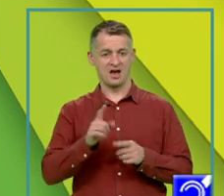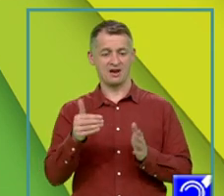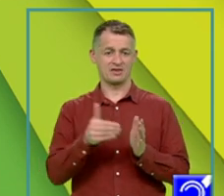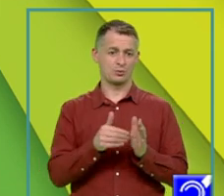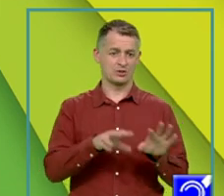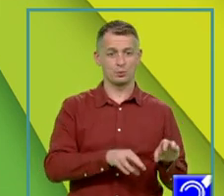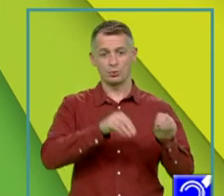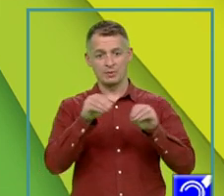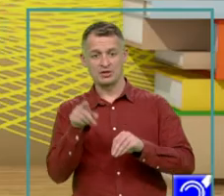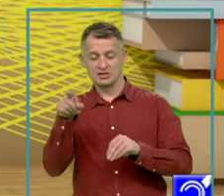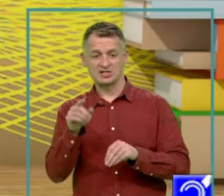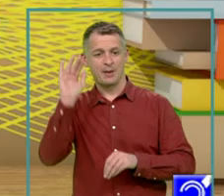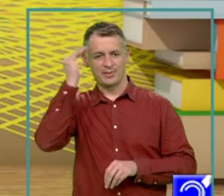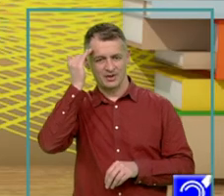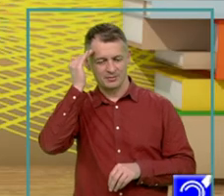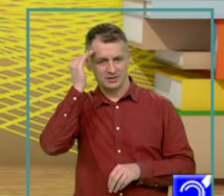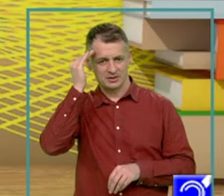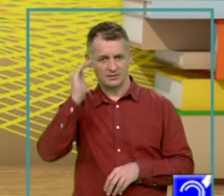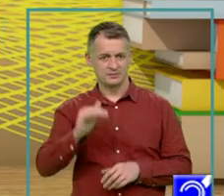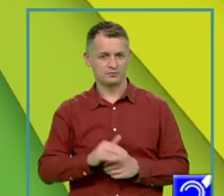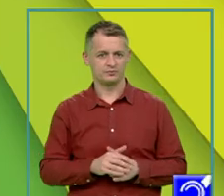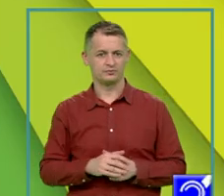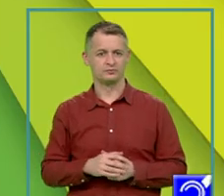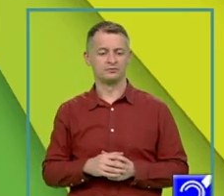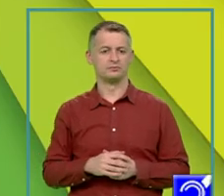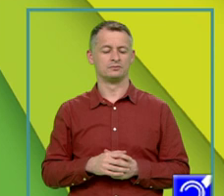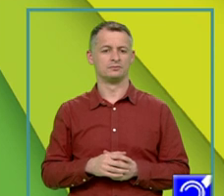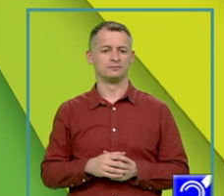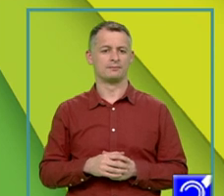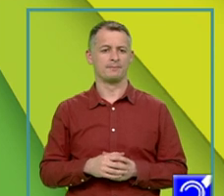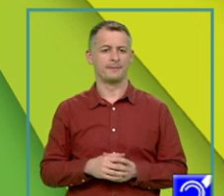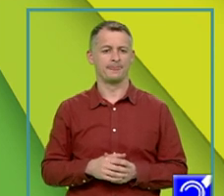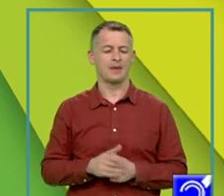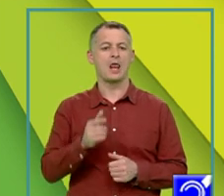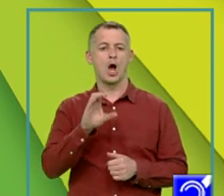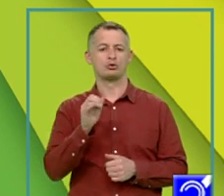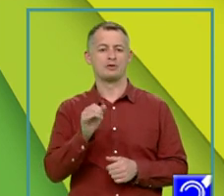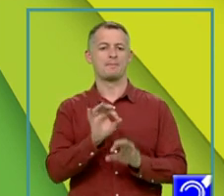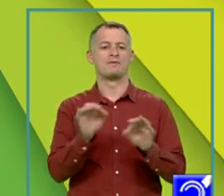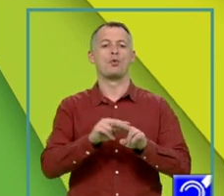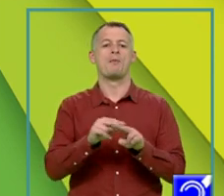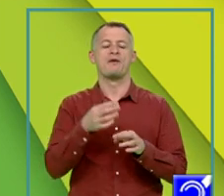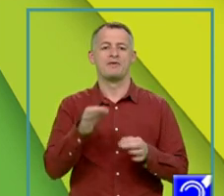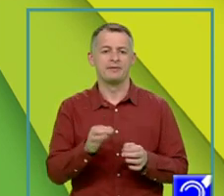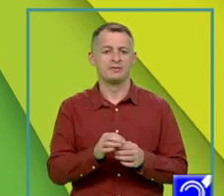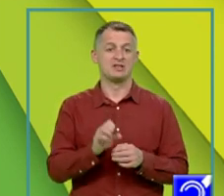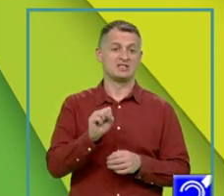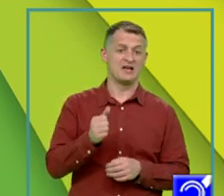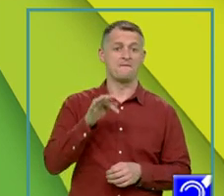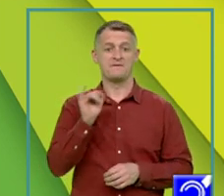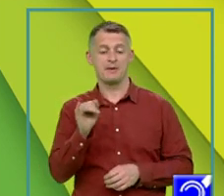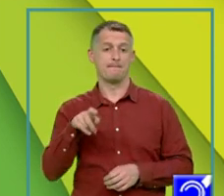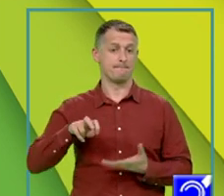trecem pe acesta ca să ne amintim așa de conjunctii Dacă ar fi să trecem la conjunctivul Perfect Cum ar fi să fii